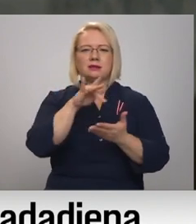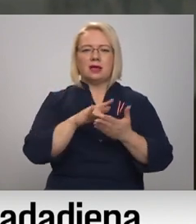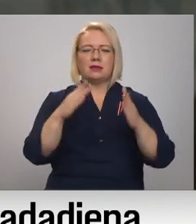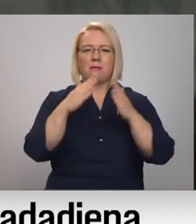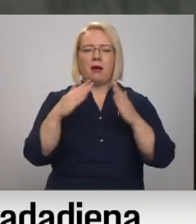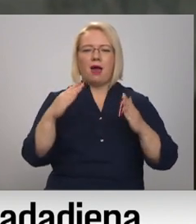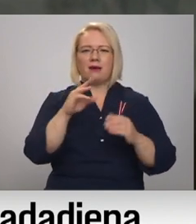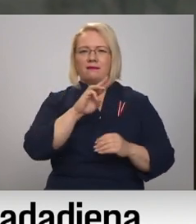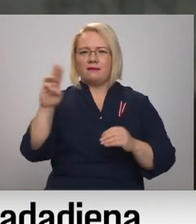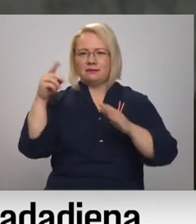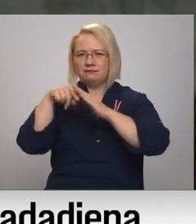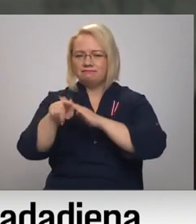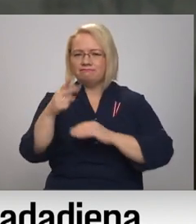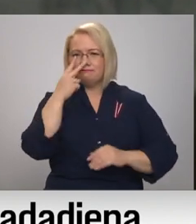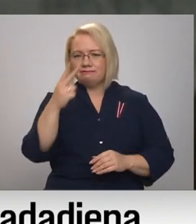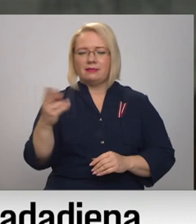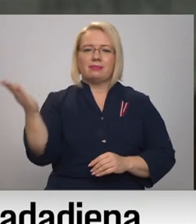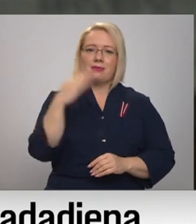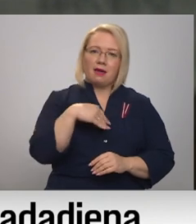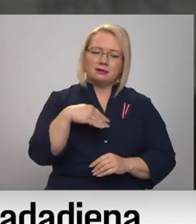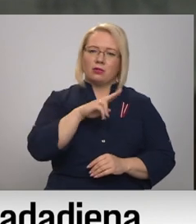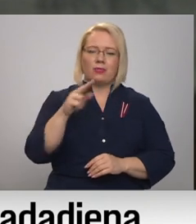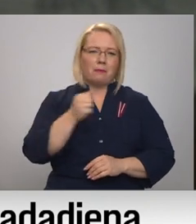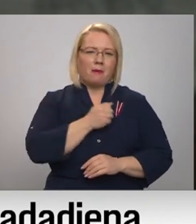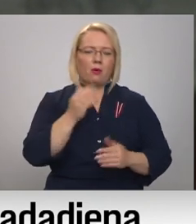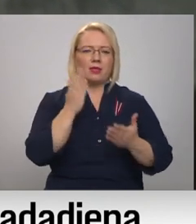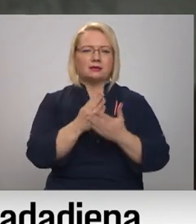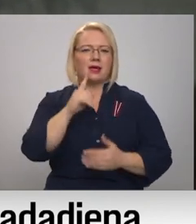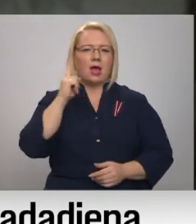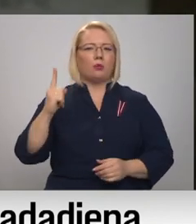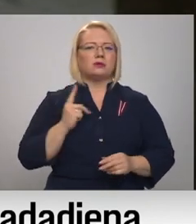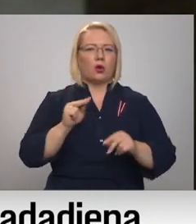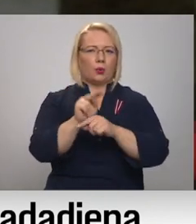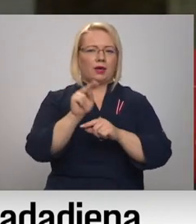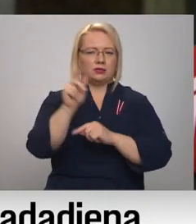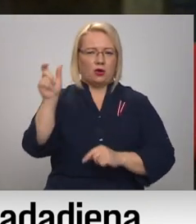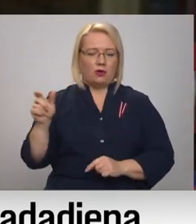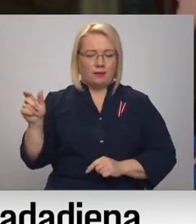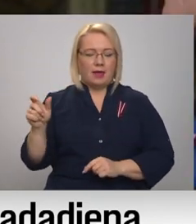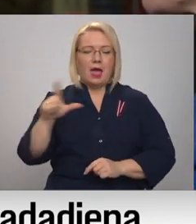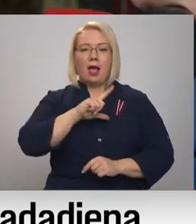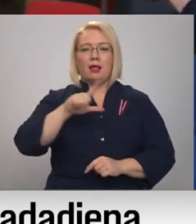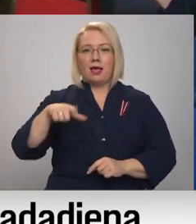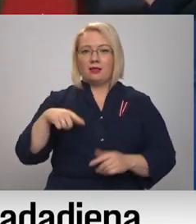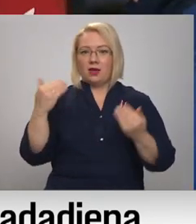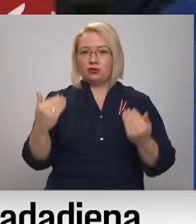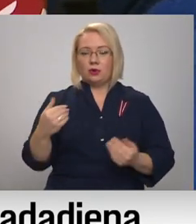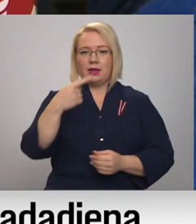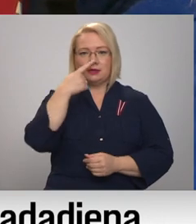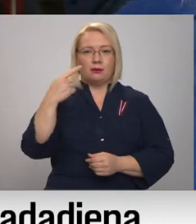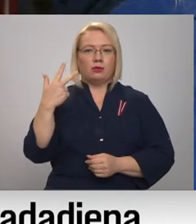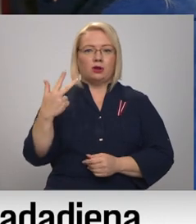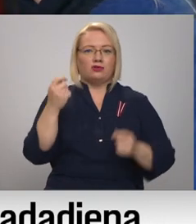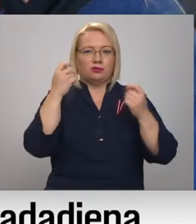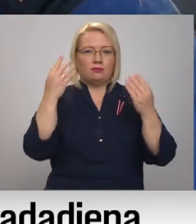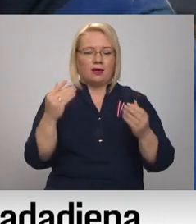medijos. Nāciet, nebaidieties un kļūstiet par jaunsargu instruktoru. Šodien Latvijai 103. Dzimšanas diena. Kāds būtu jūsu